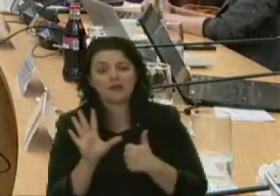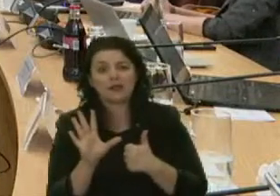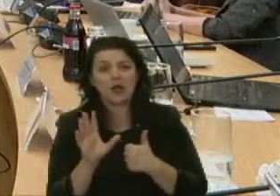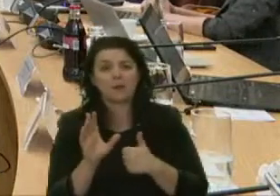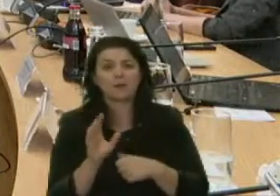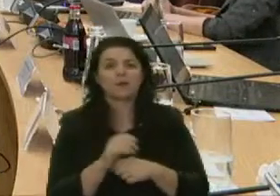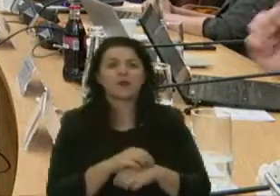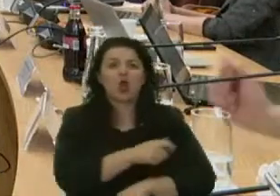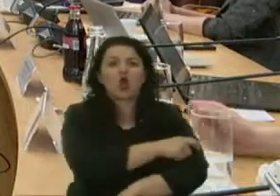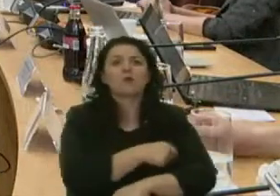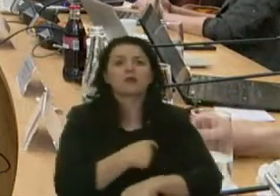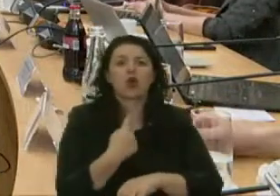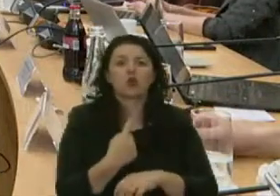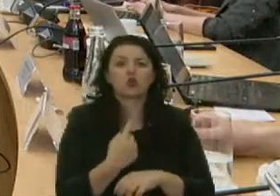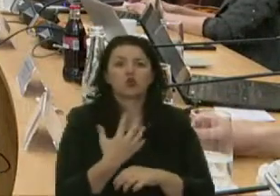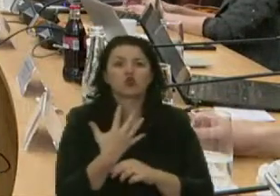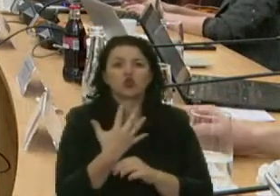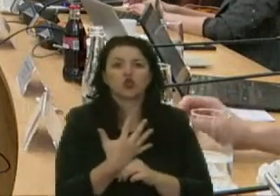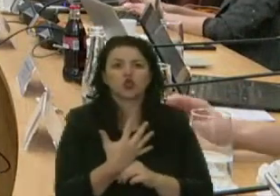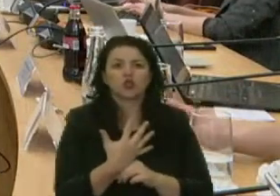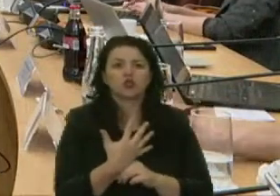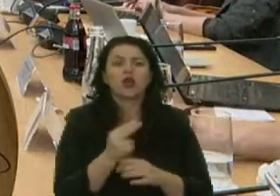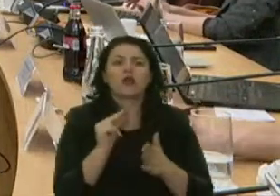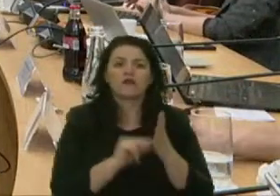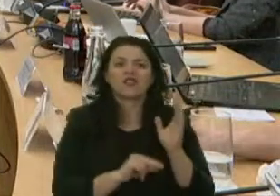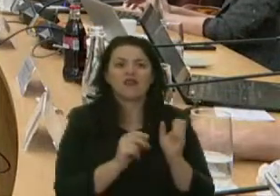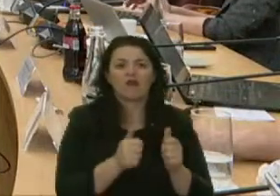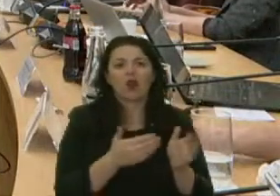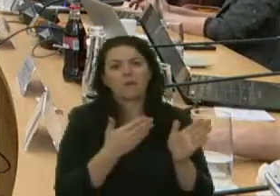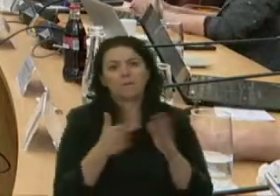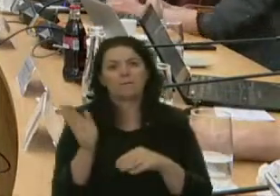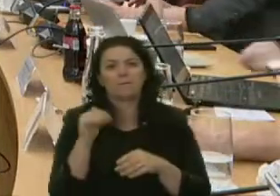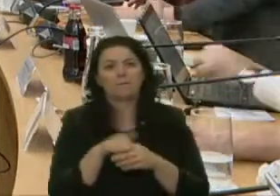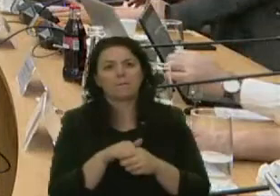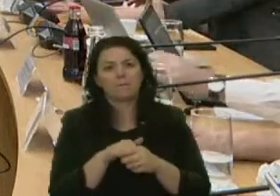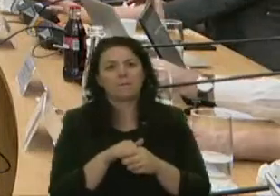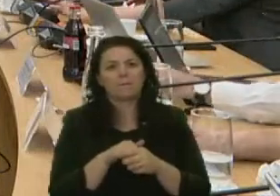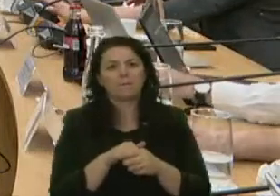Comisia c Comisia 5 aviz favorabil supun la vot proiectul